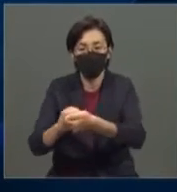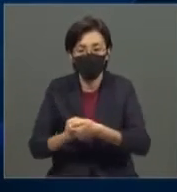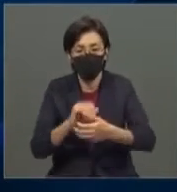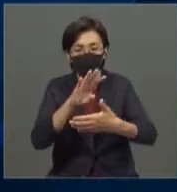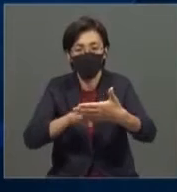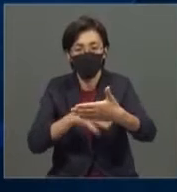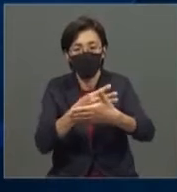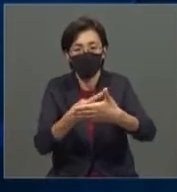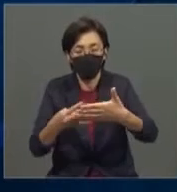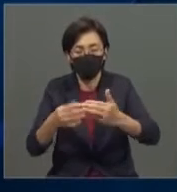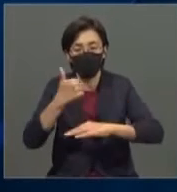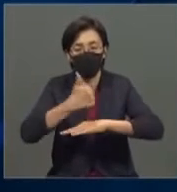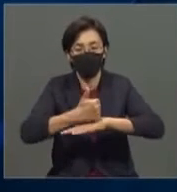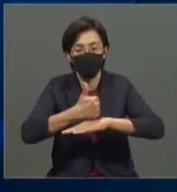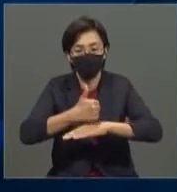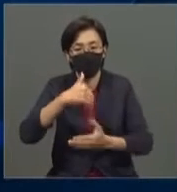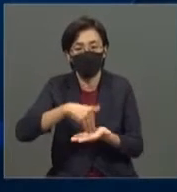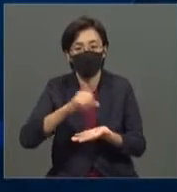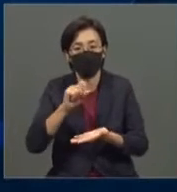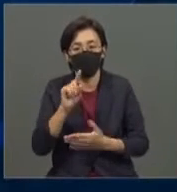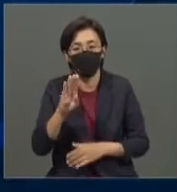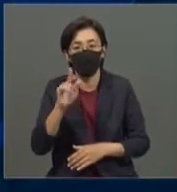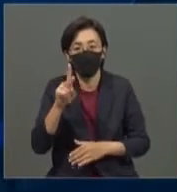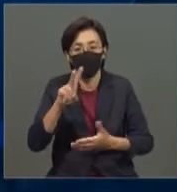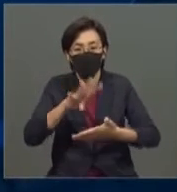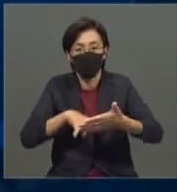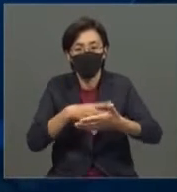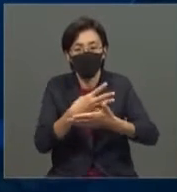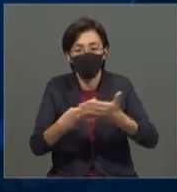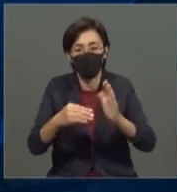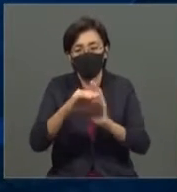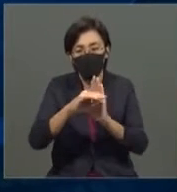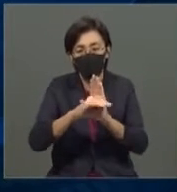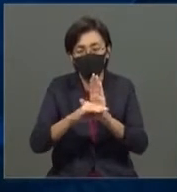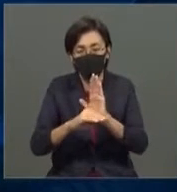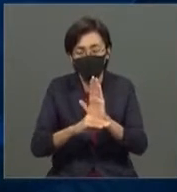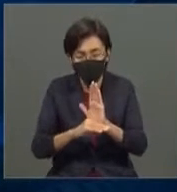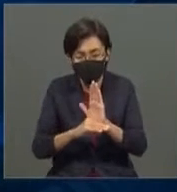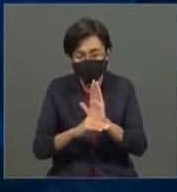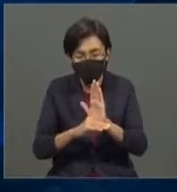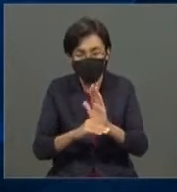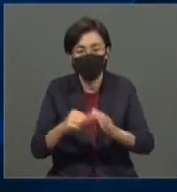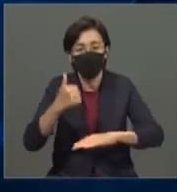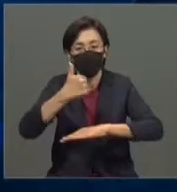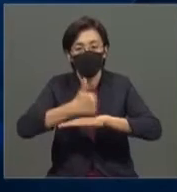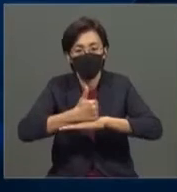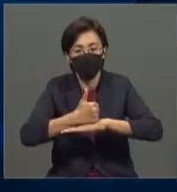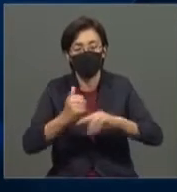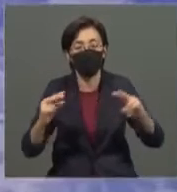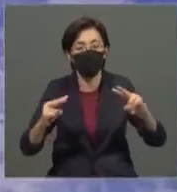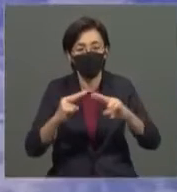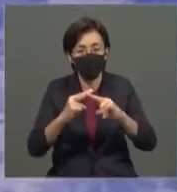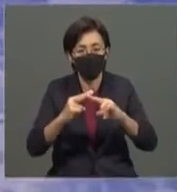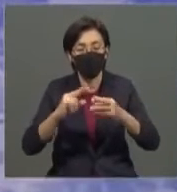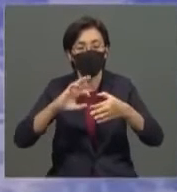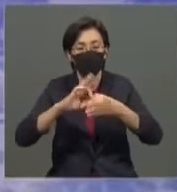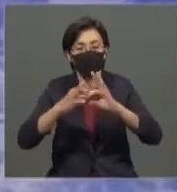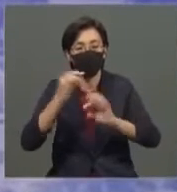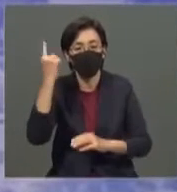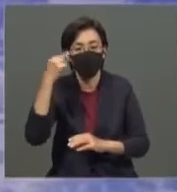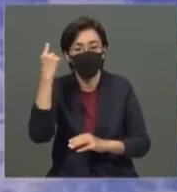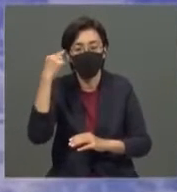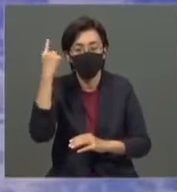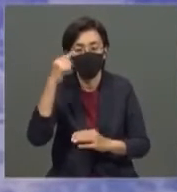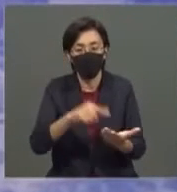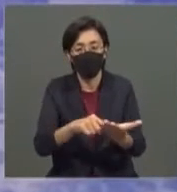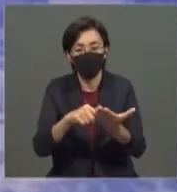านผอ.สบค.ที่วางไว้แล้วก็นำเสนอโดยทางท่านรัฐมนตรีว่าการกระทรวงการท่องเที่ยวและกีฬ